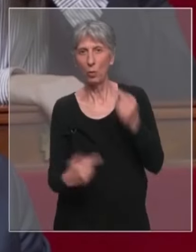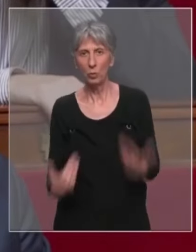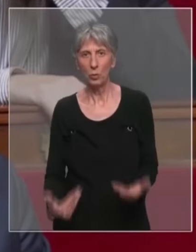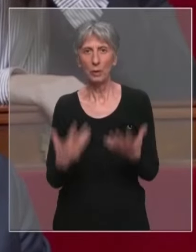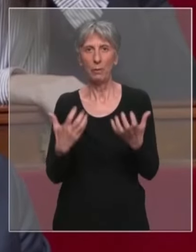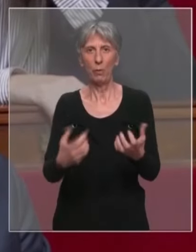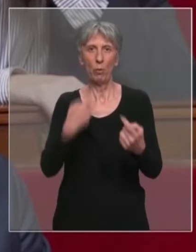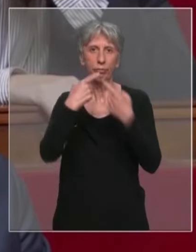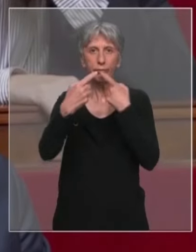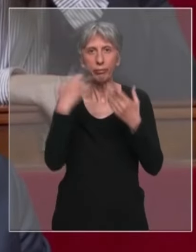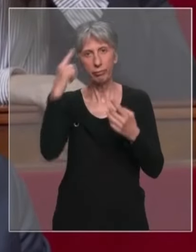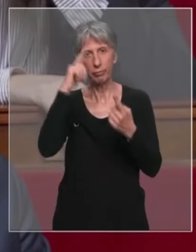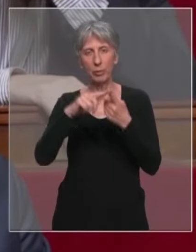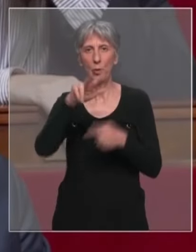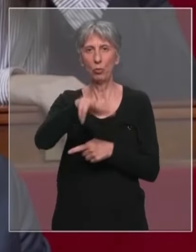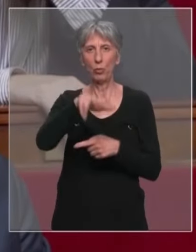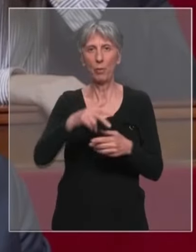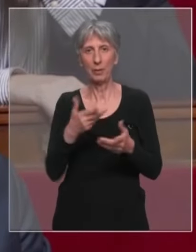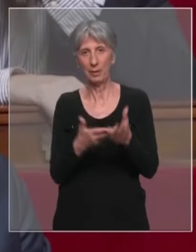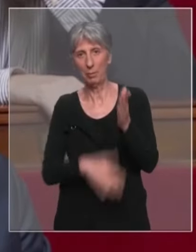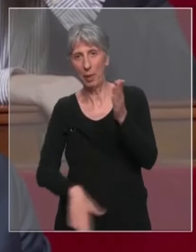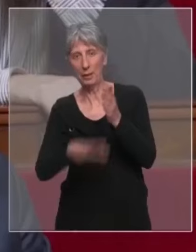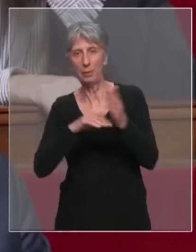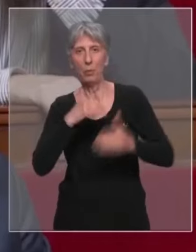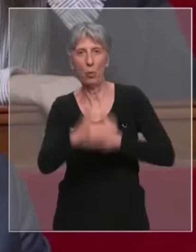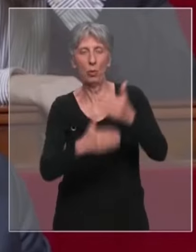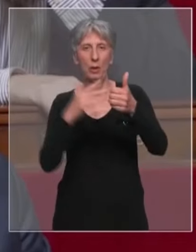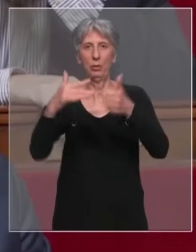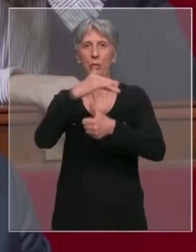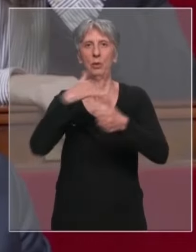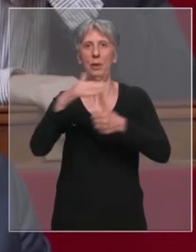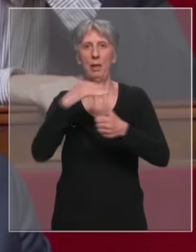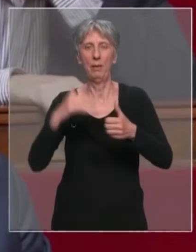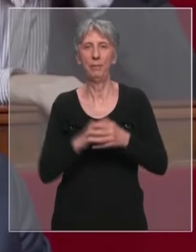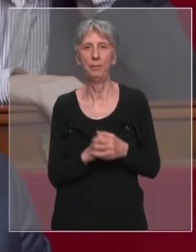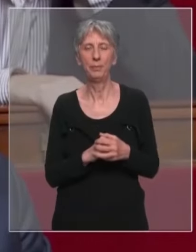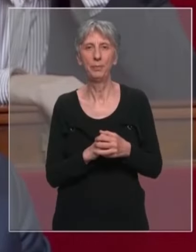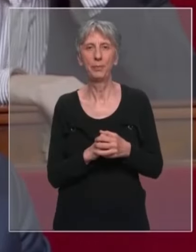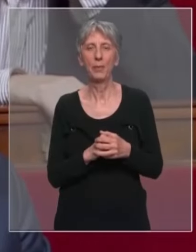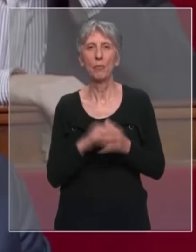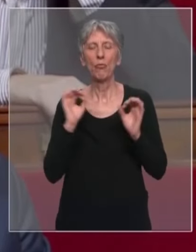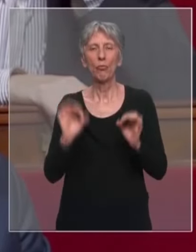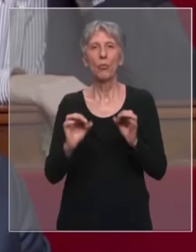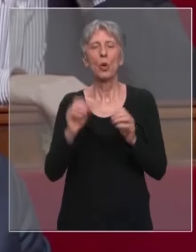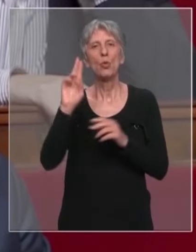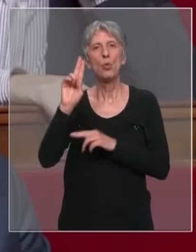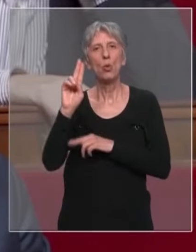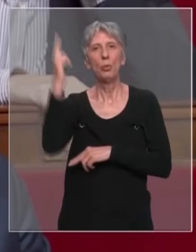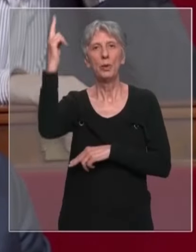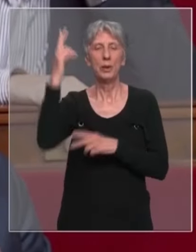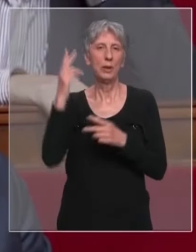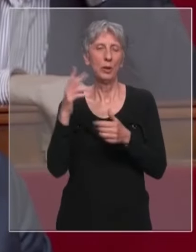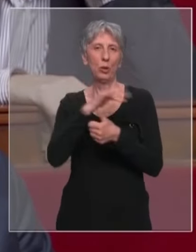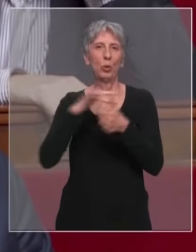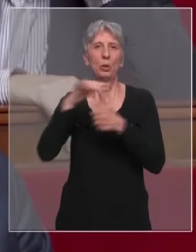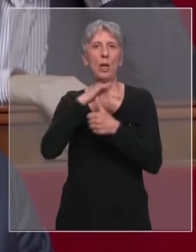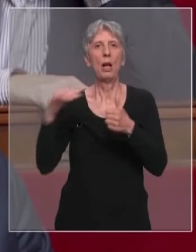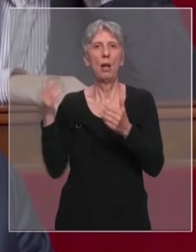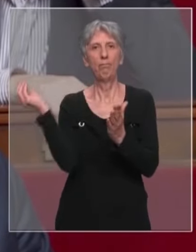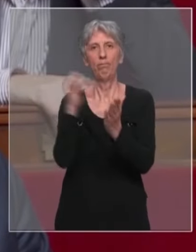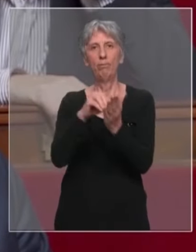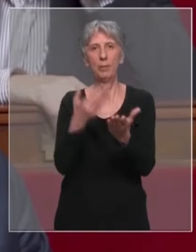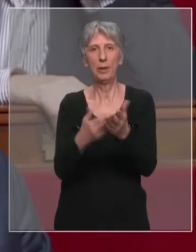veux parler, la base du progrès social, comme le disait d'ailleurs Jean-Baptiste André Gaudin dans son Utopie sociale, le fameux ministère de Guise.